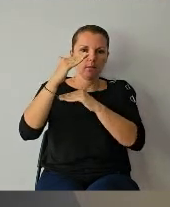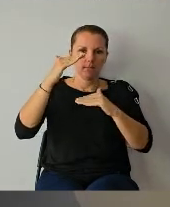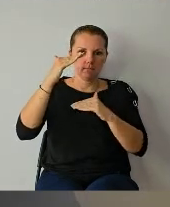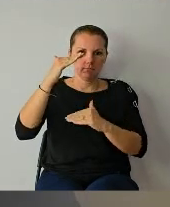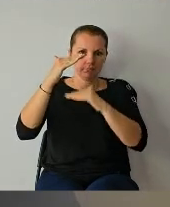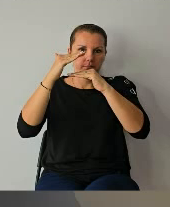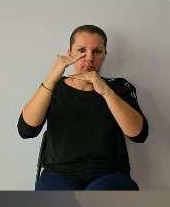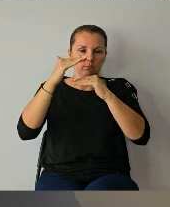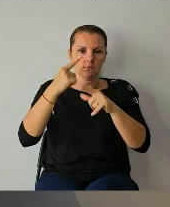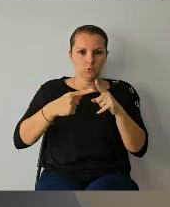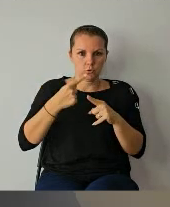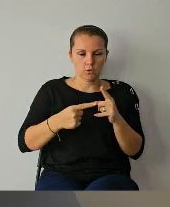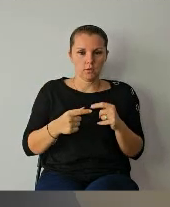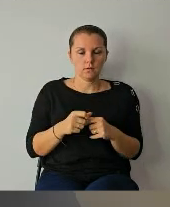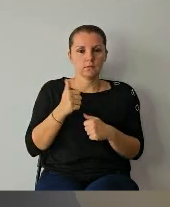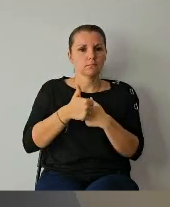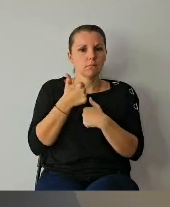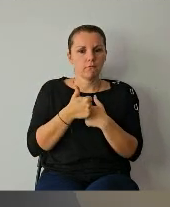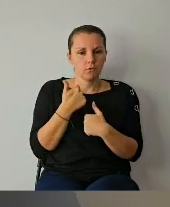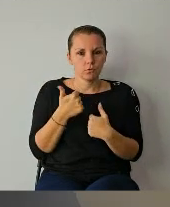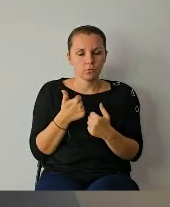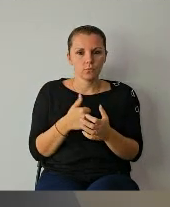tą pierwszą z tego względu,